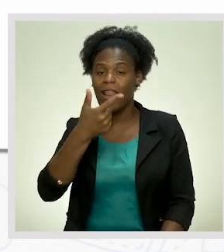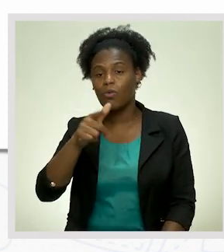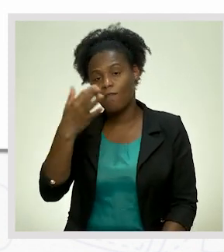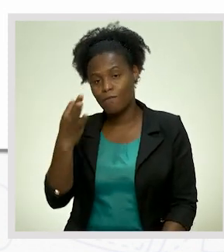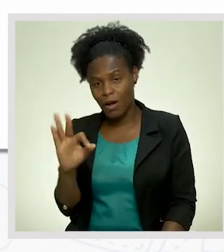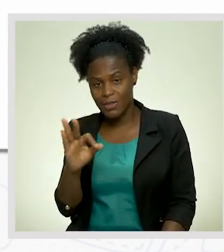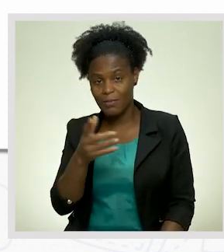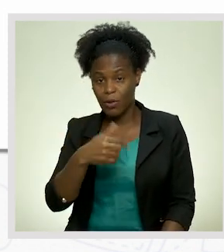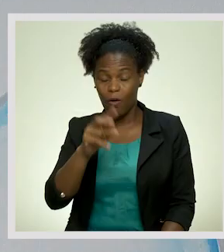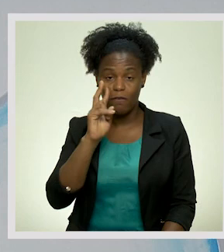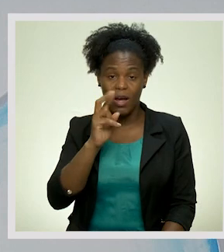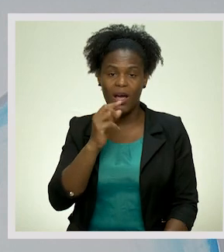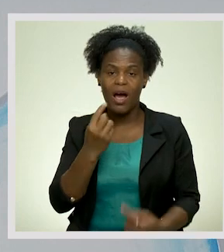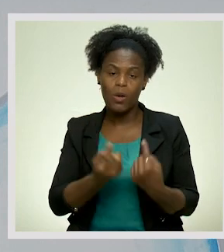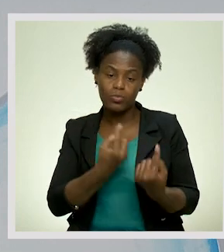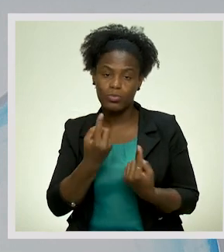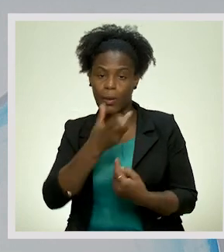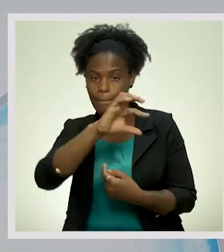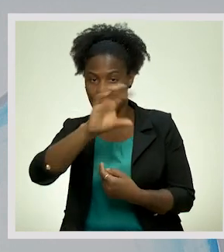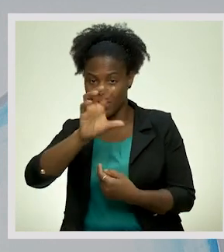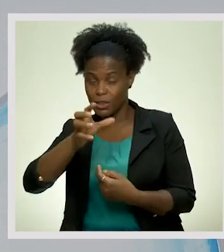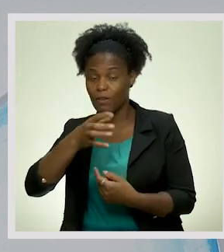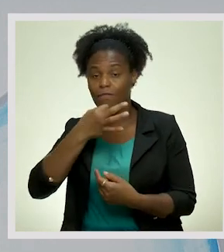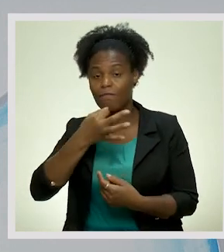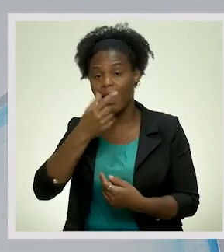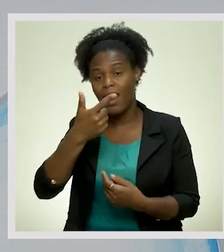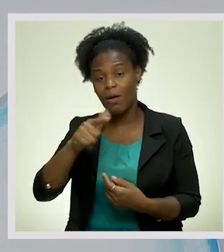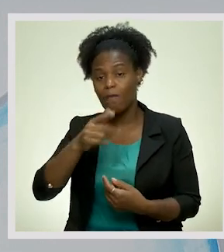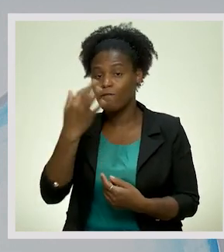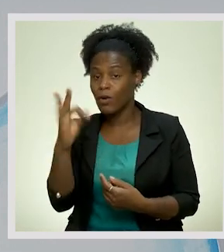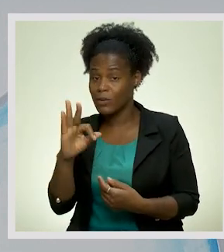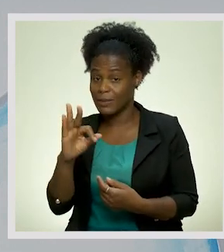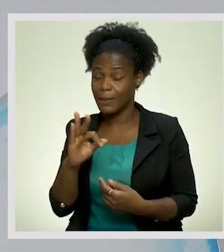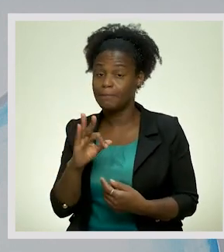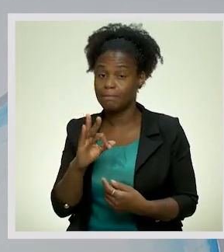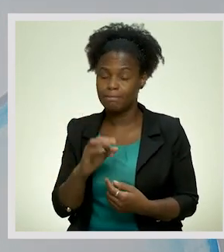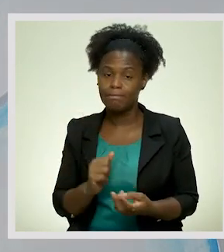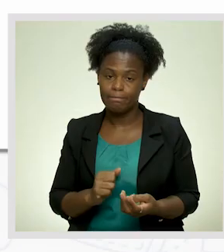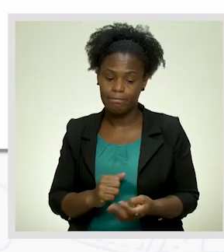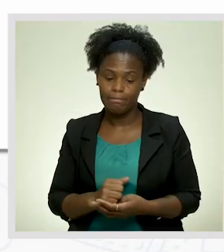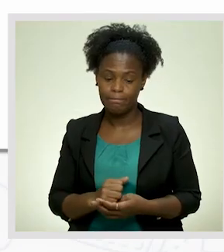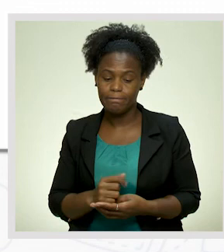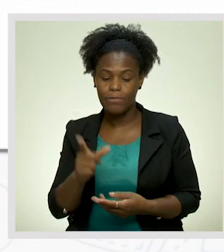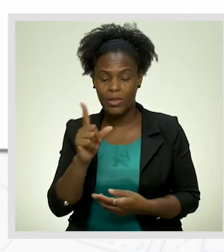francophonie. On a vu quelques pays dont on parle le français,